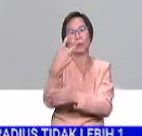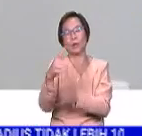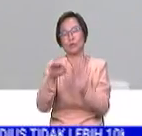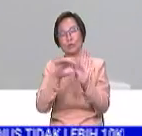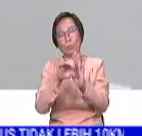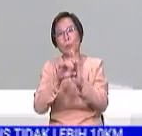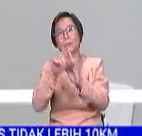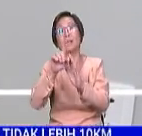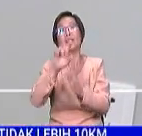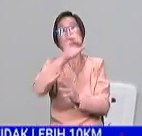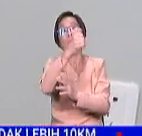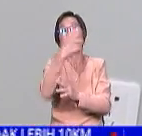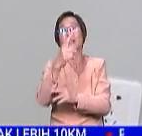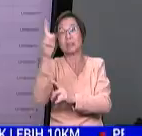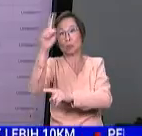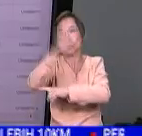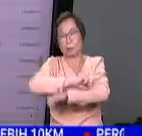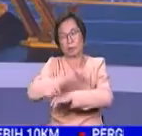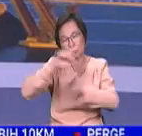sampel